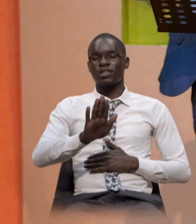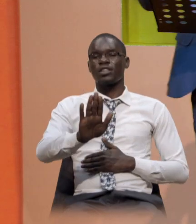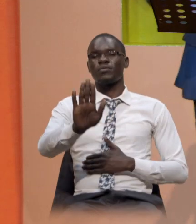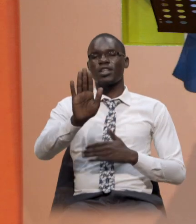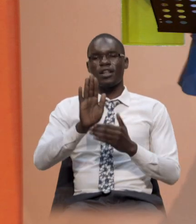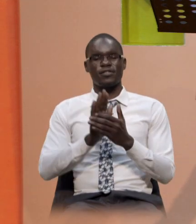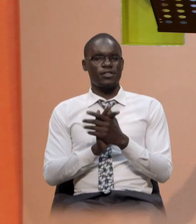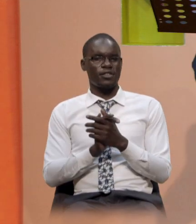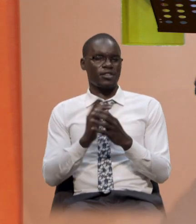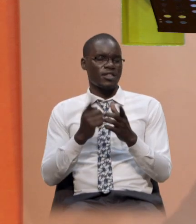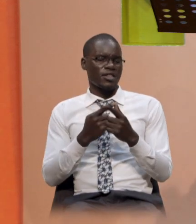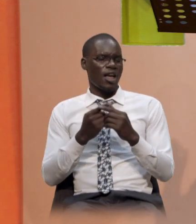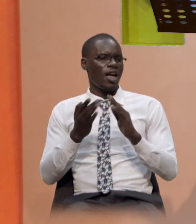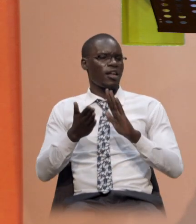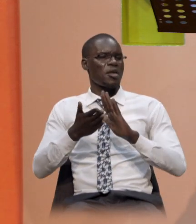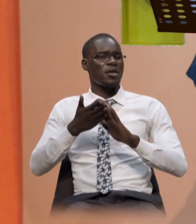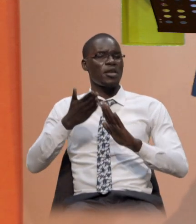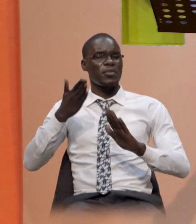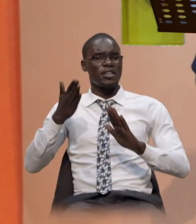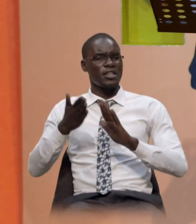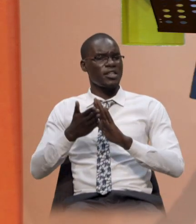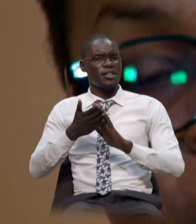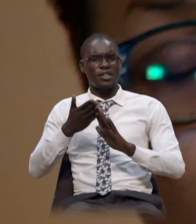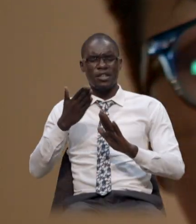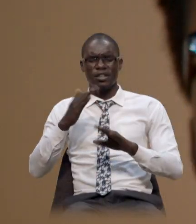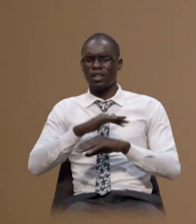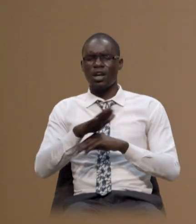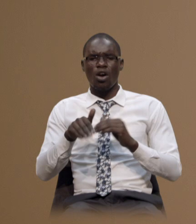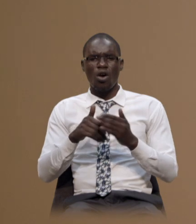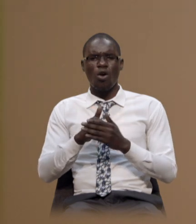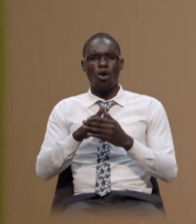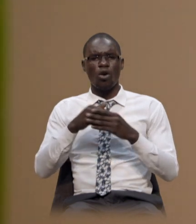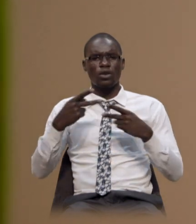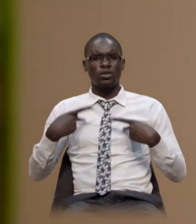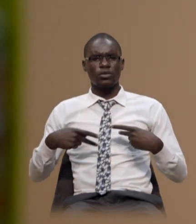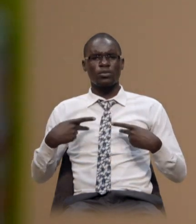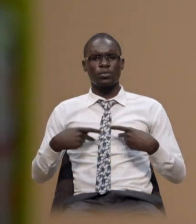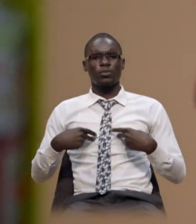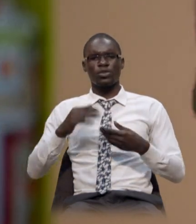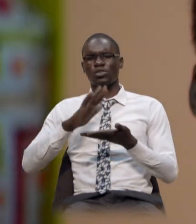kuungama, mara moja wale